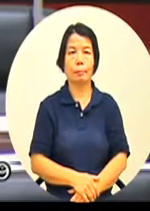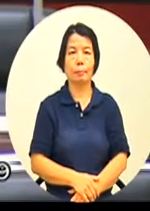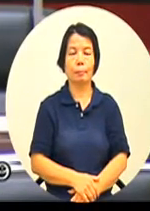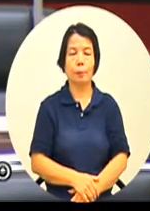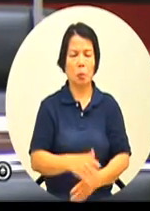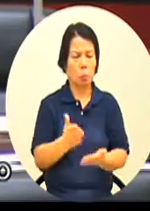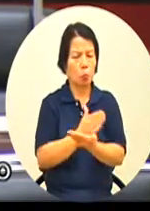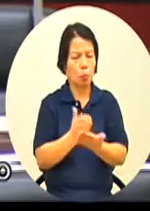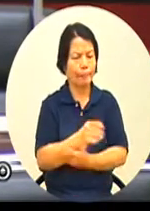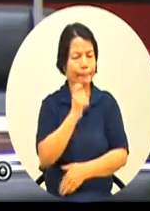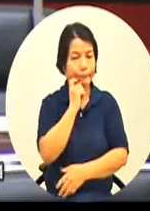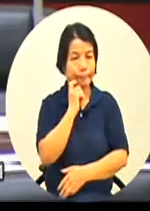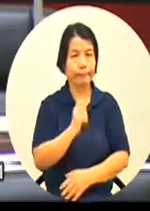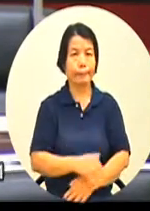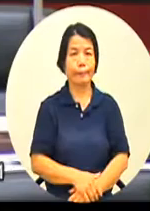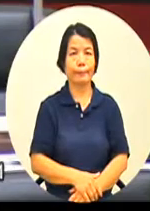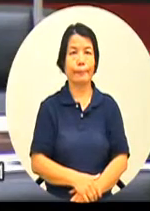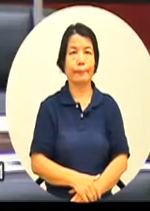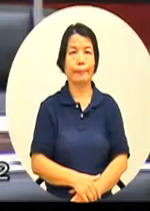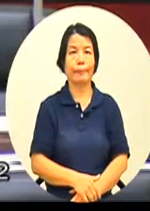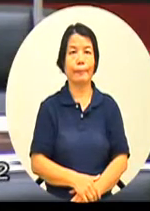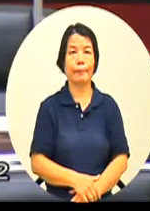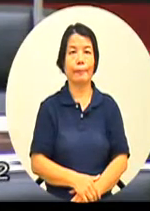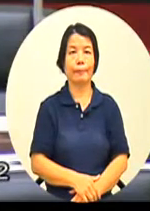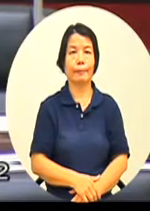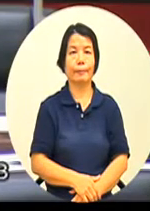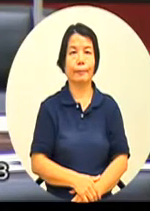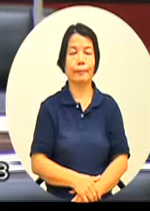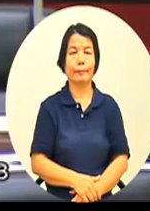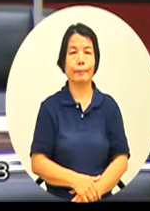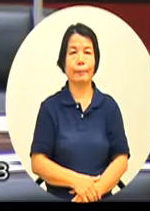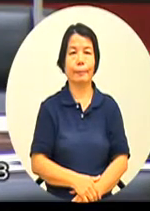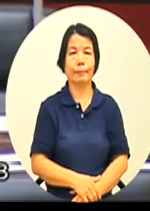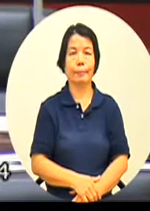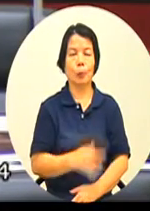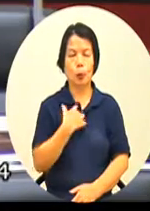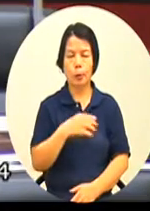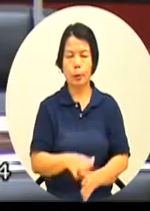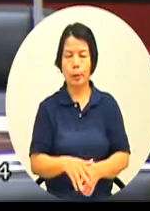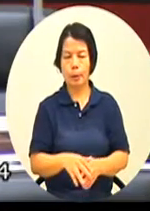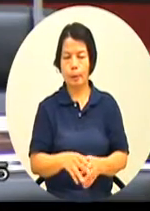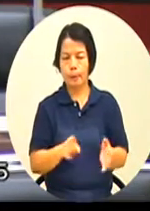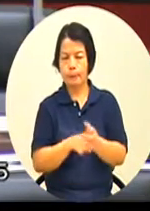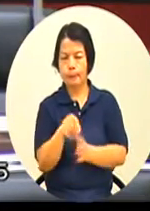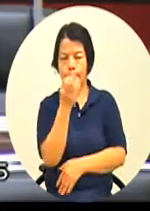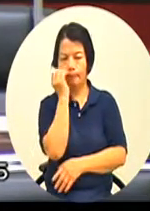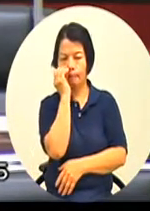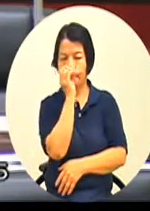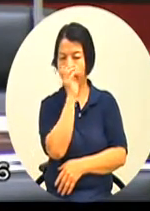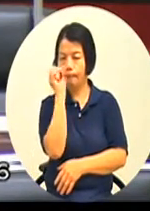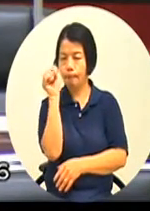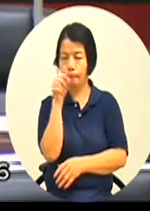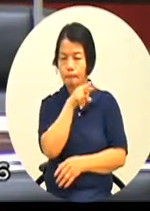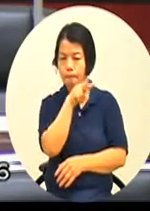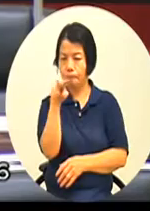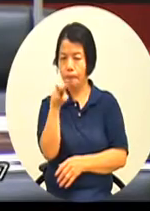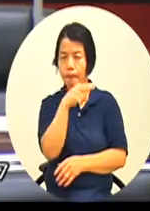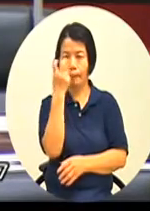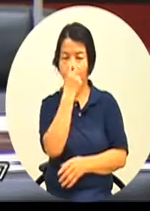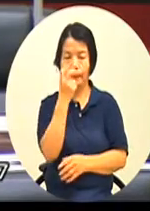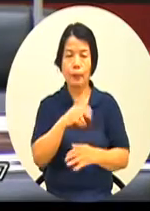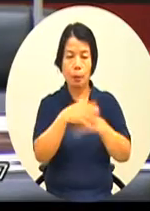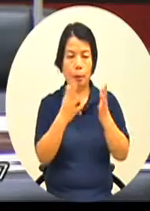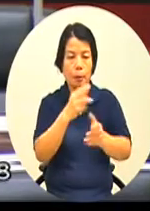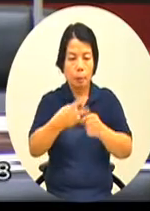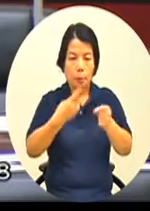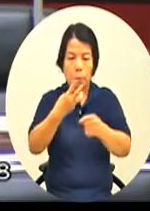判断，既然很难判断呢，我就一直在观察两边的意见，我发现这2-3年来这个争